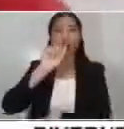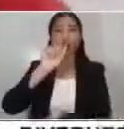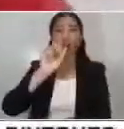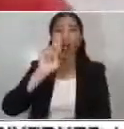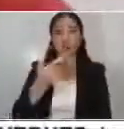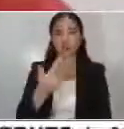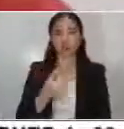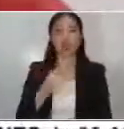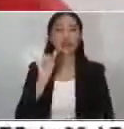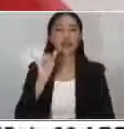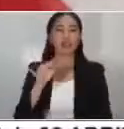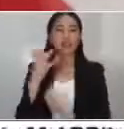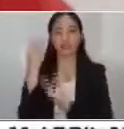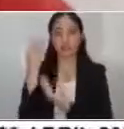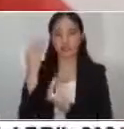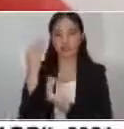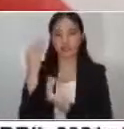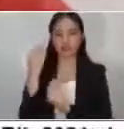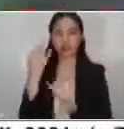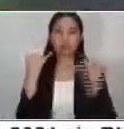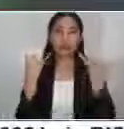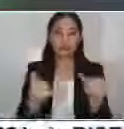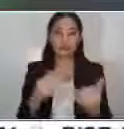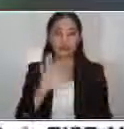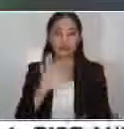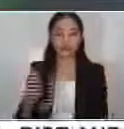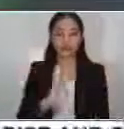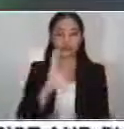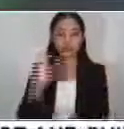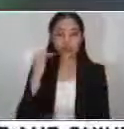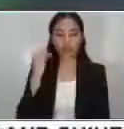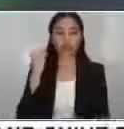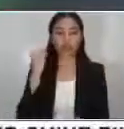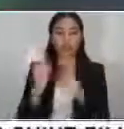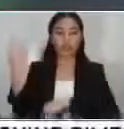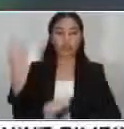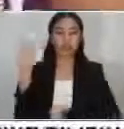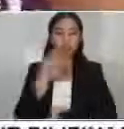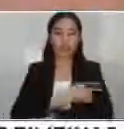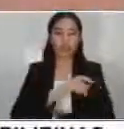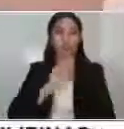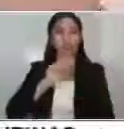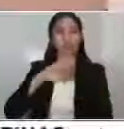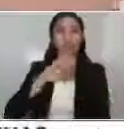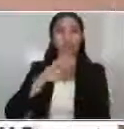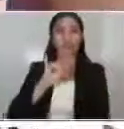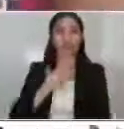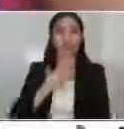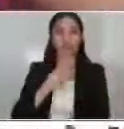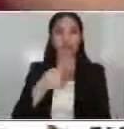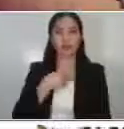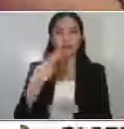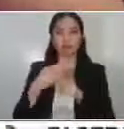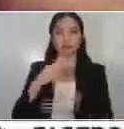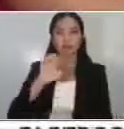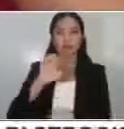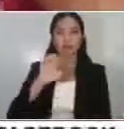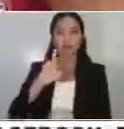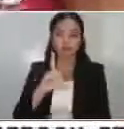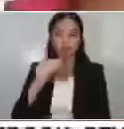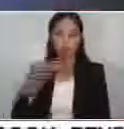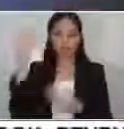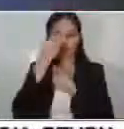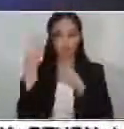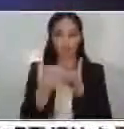ng Vivo Artists Agency para sa kanya, ikwinento ng veteran comedian na nanay niya ang nagpalakas ng